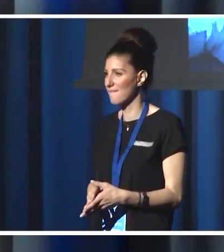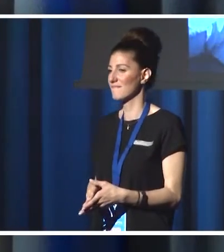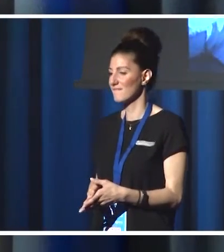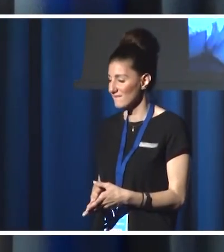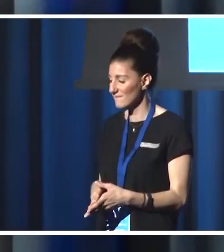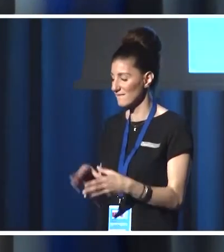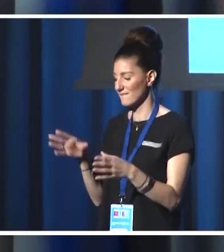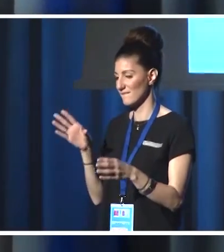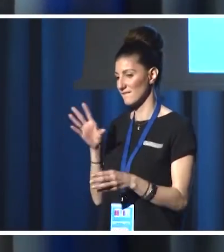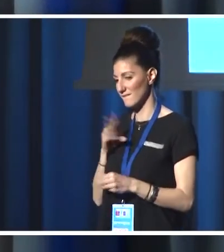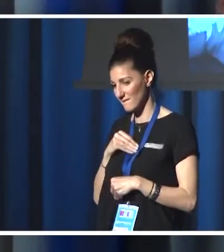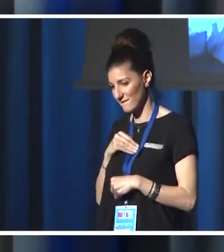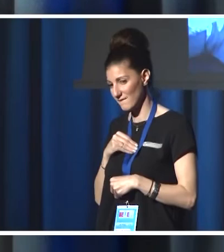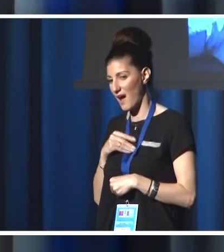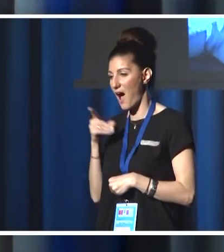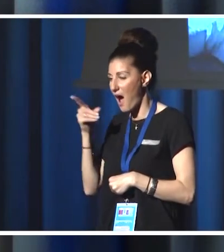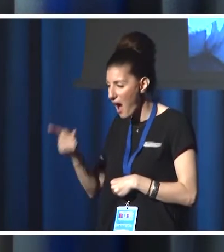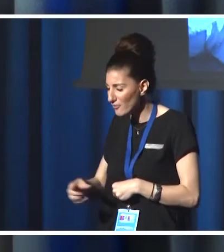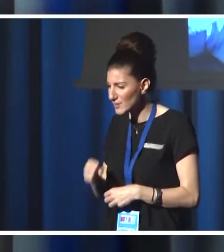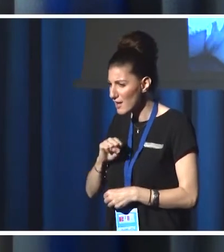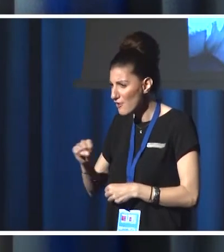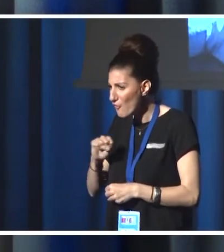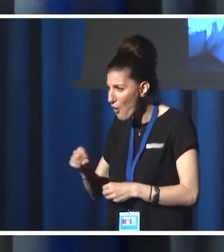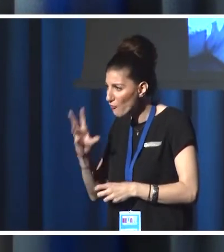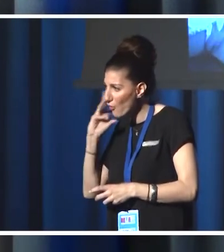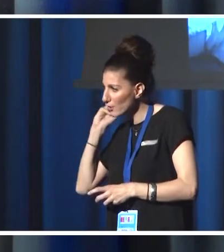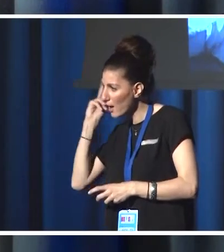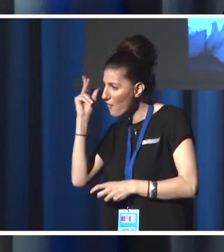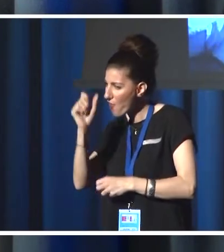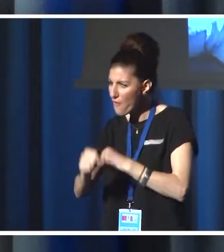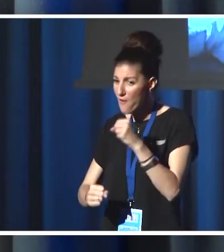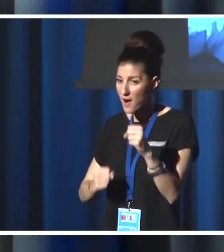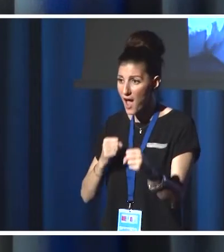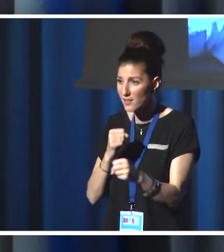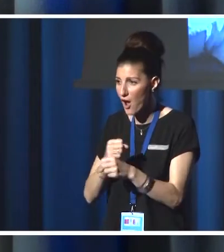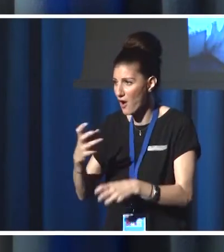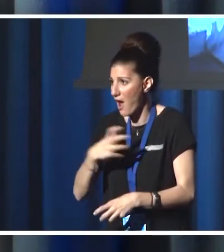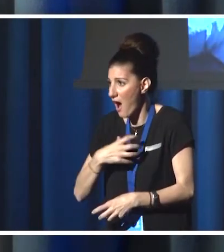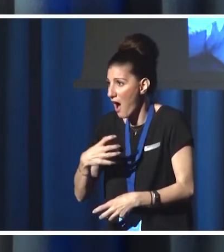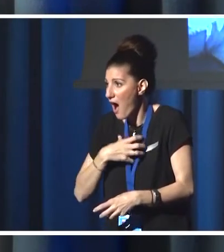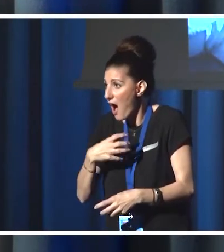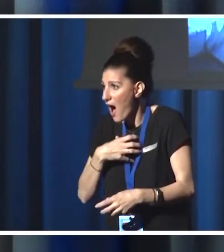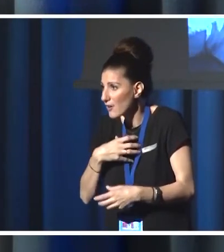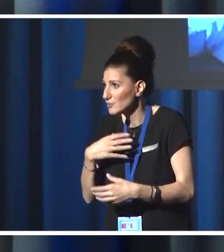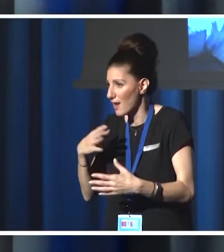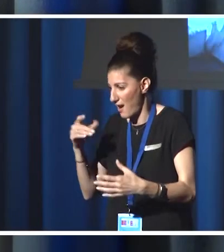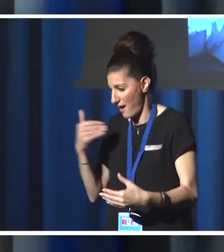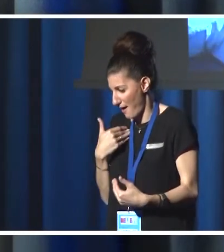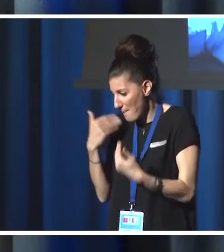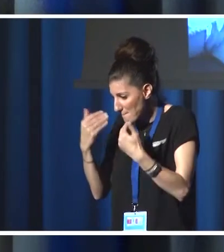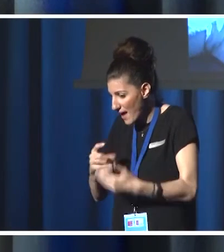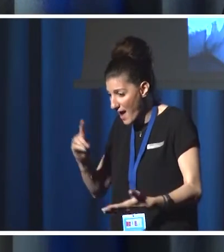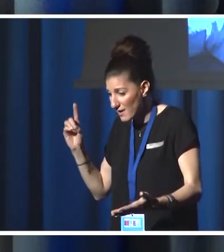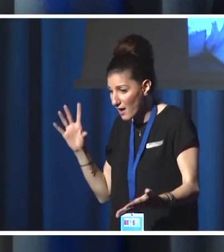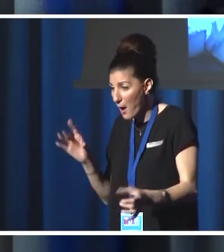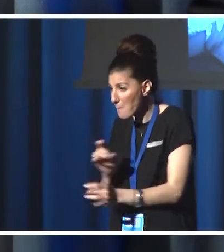ότι παρόλο που φοβόταν όλα αυτά τα χρόνια παρόλο που είχαν το άχος εμένα δεν μου το παρουσίασαν δεν μου